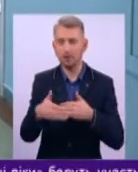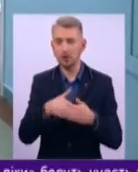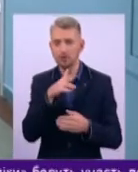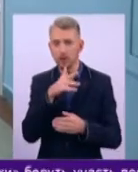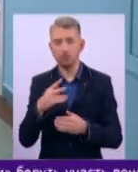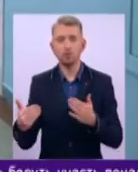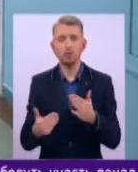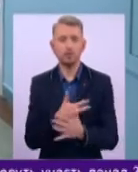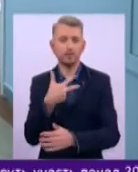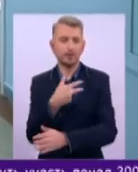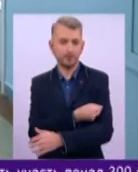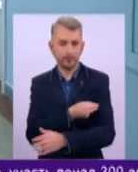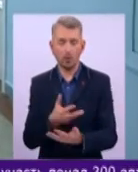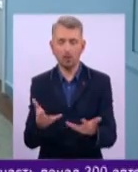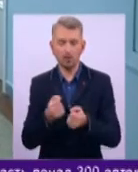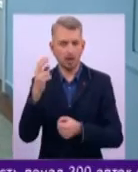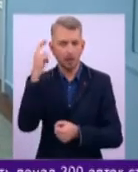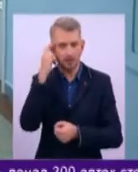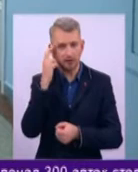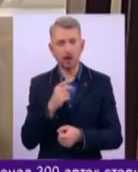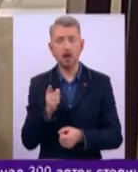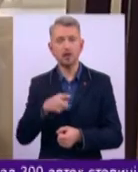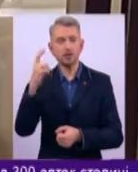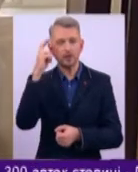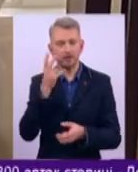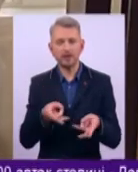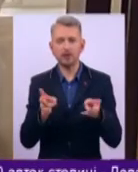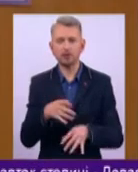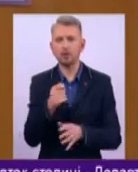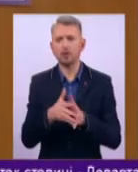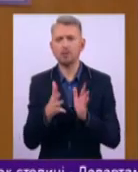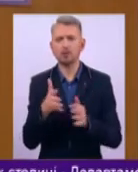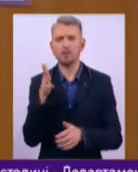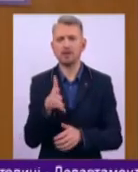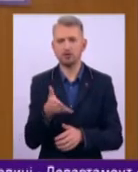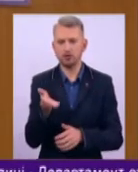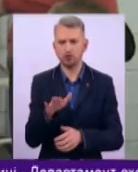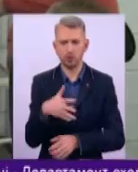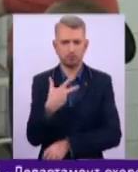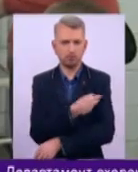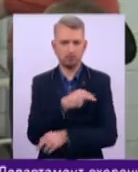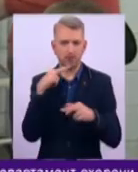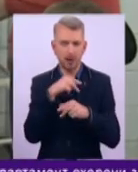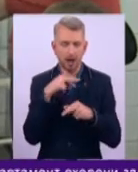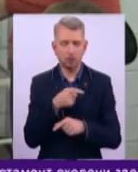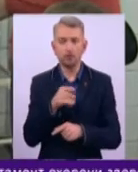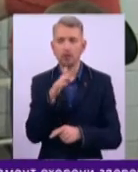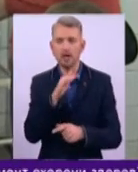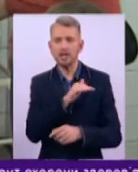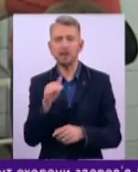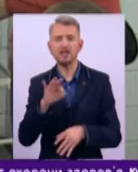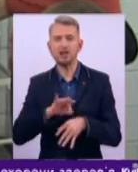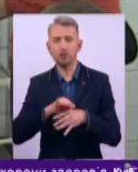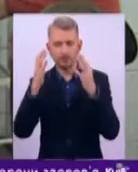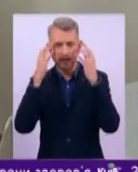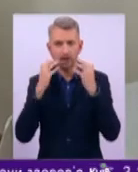нові дози для щеплень отримає і Київ. Адже у столиці залишилось трохи більше 5000 доз препарату. У той час рівень захворюваності на